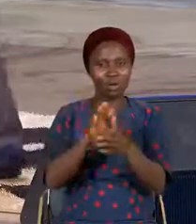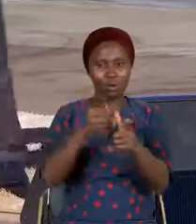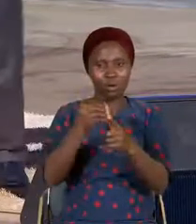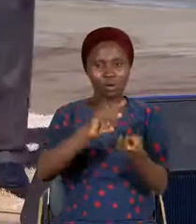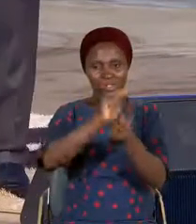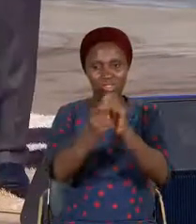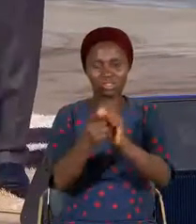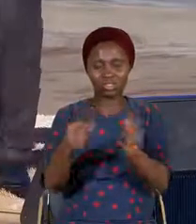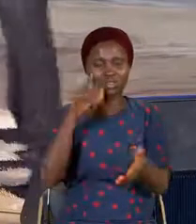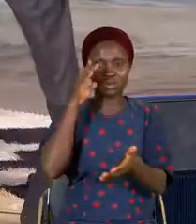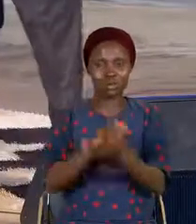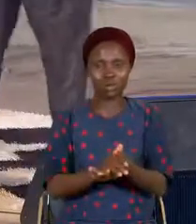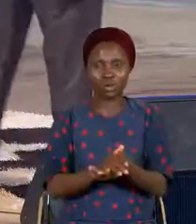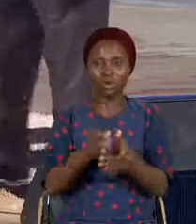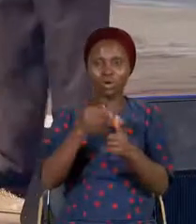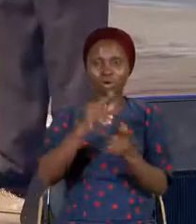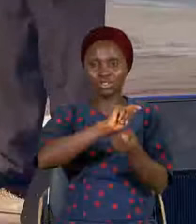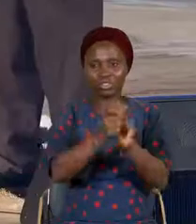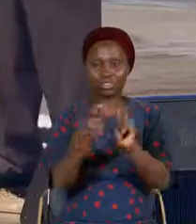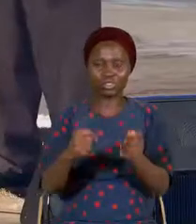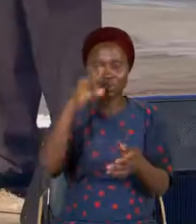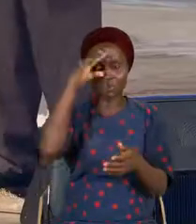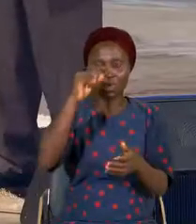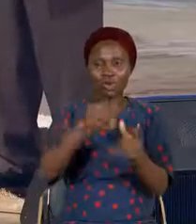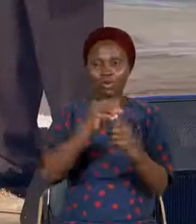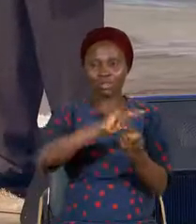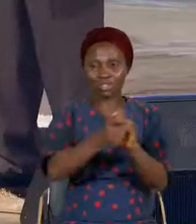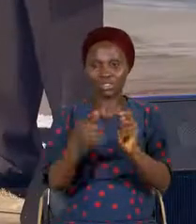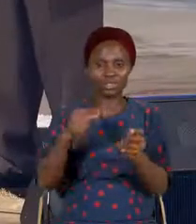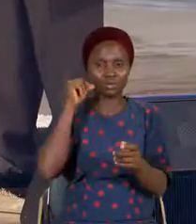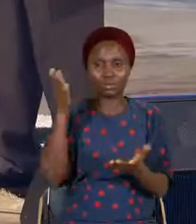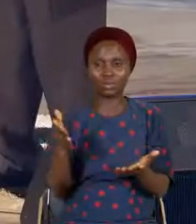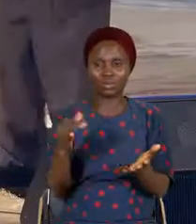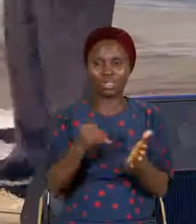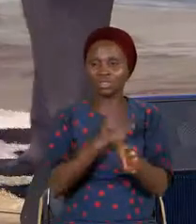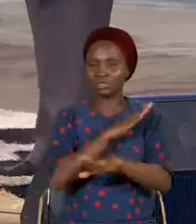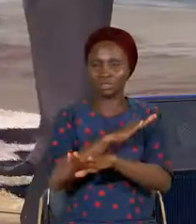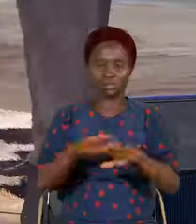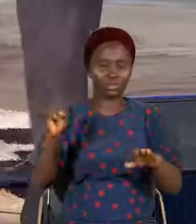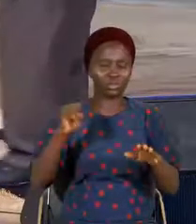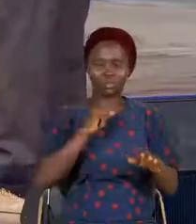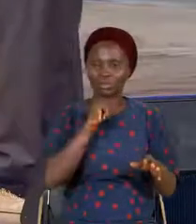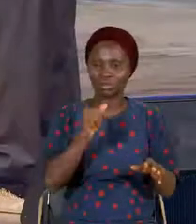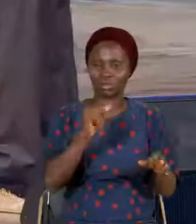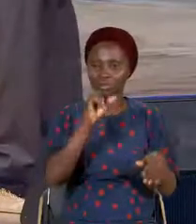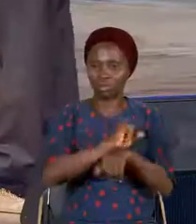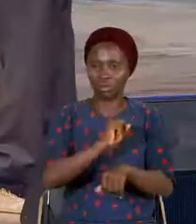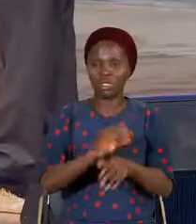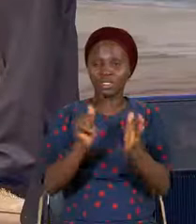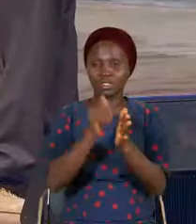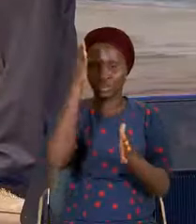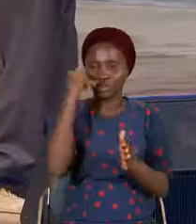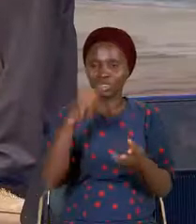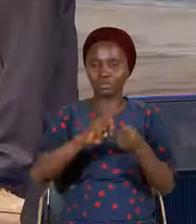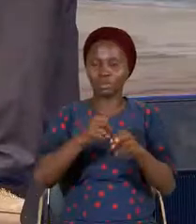qui va changer l'homme ou la femme, changer la femme ou le mari, cela ne fonctionne pas. C'est pourquoi